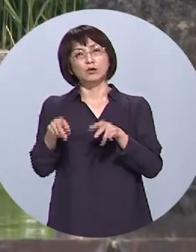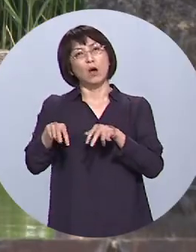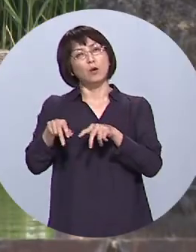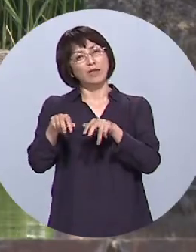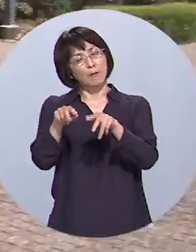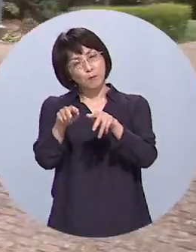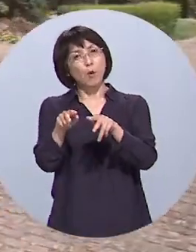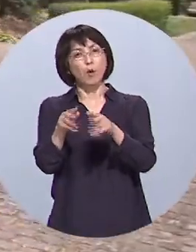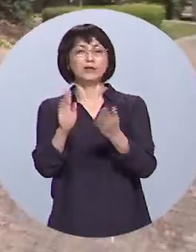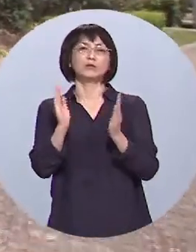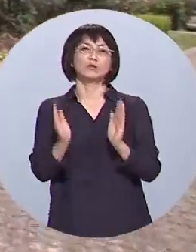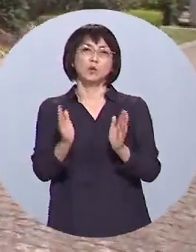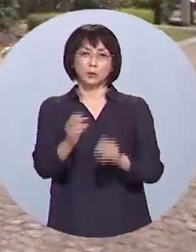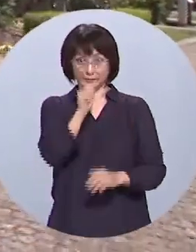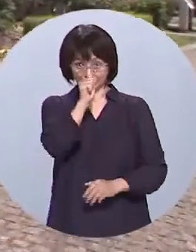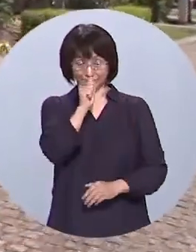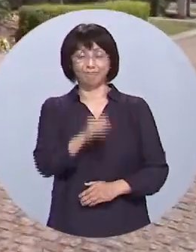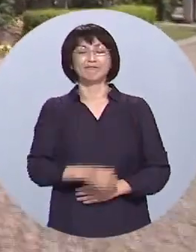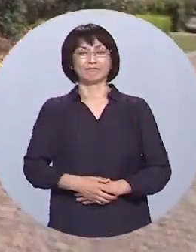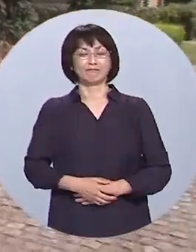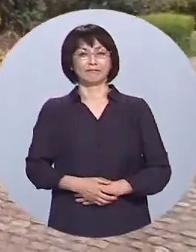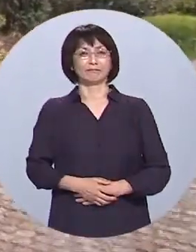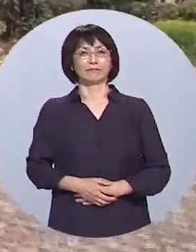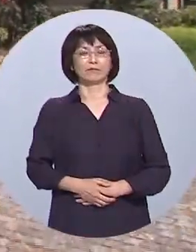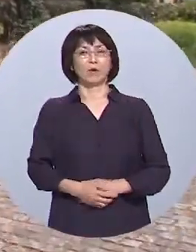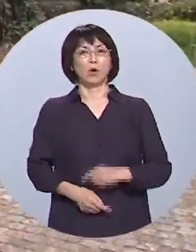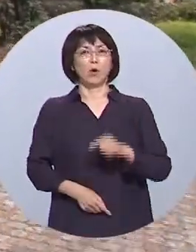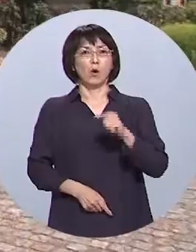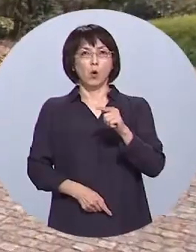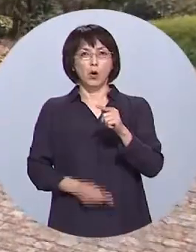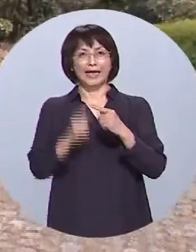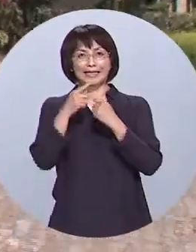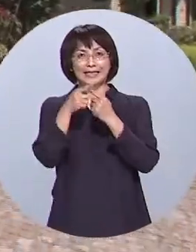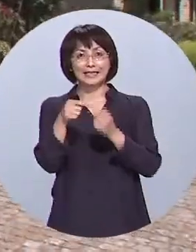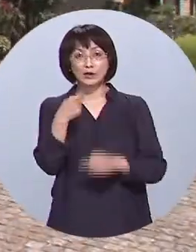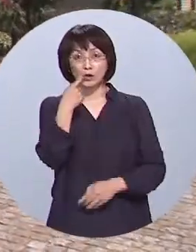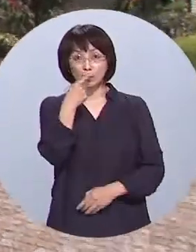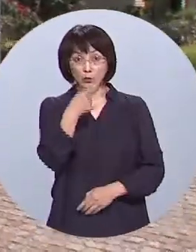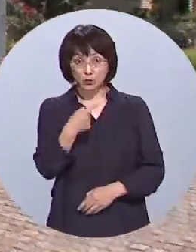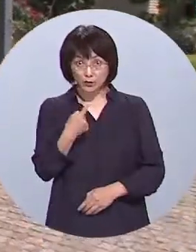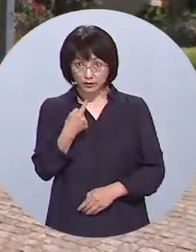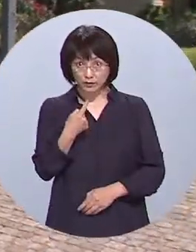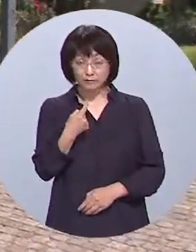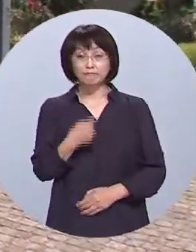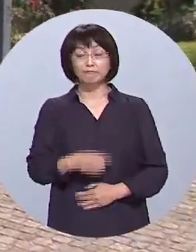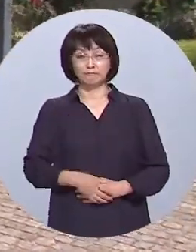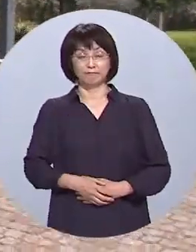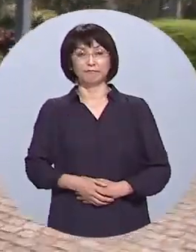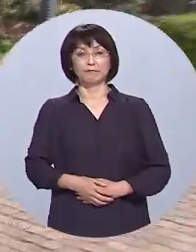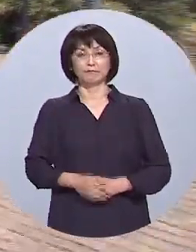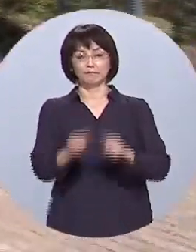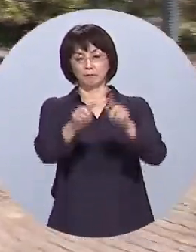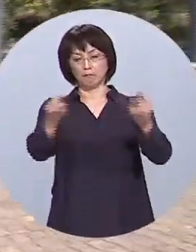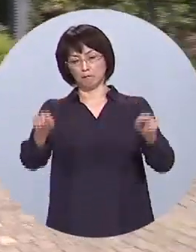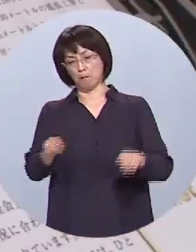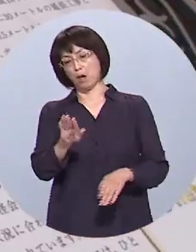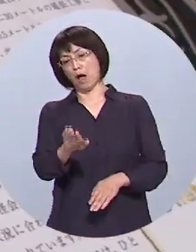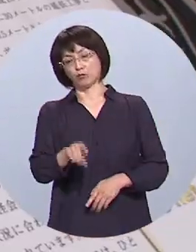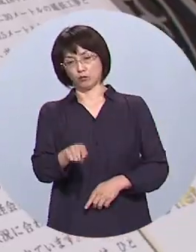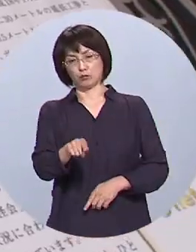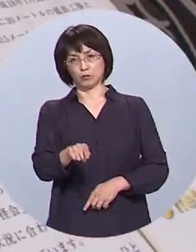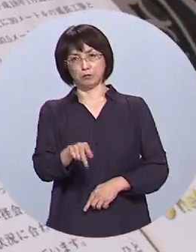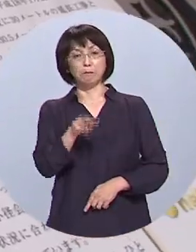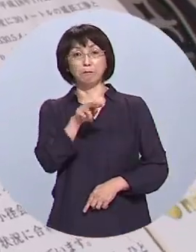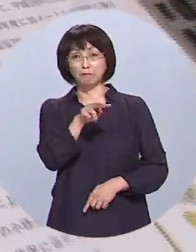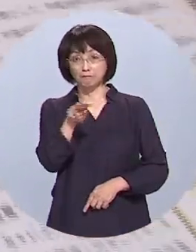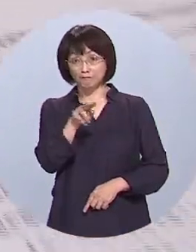けにぴったりです。 これが入り口ですかね。看板がありますね。見て